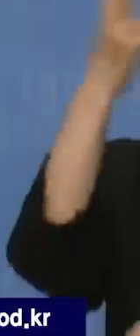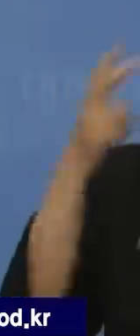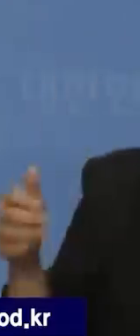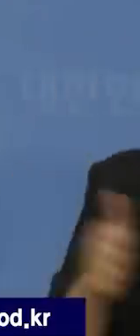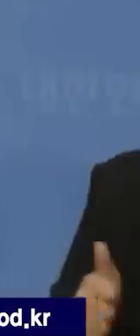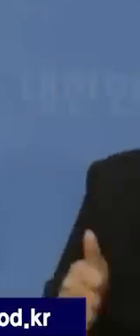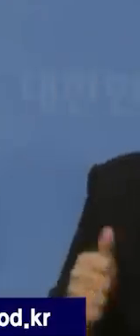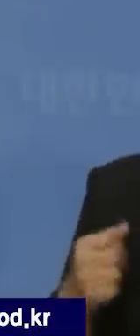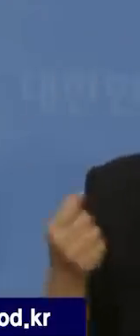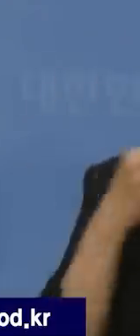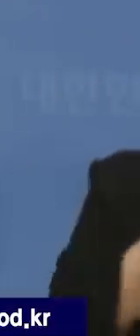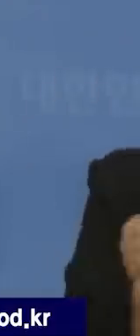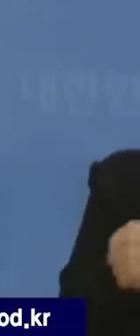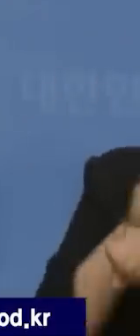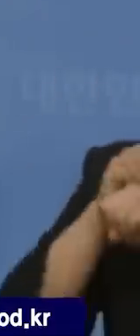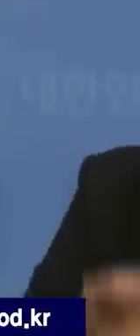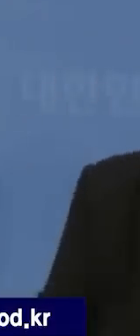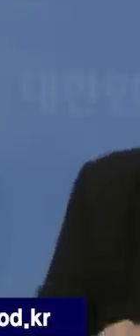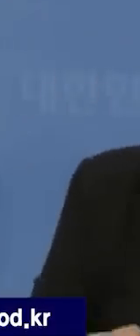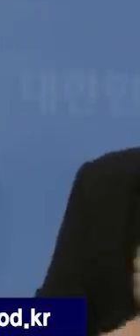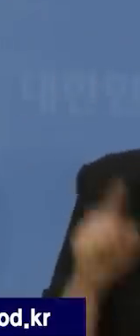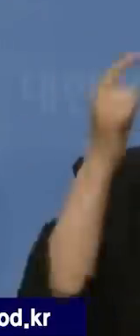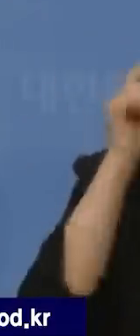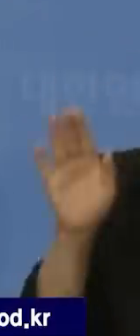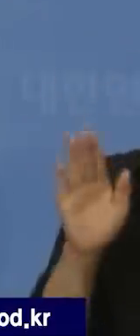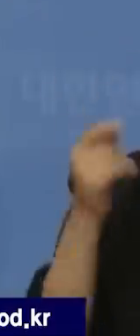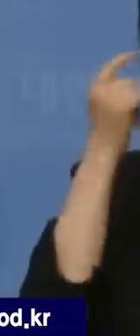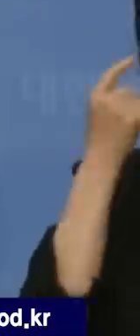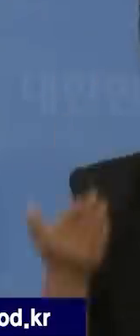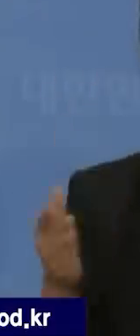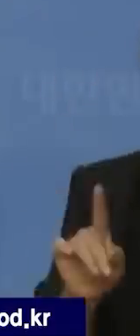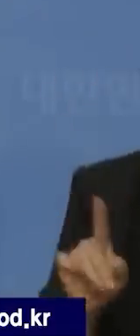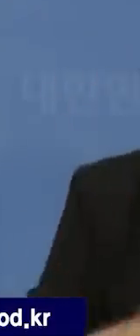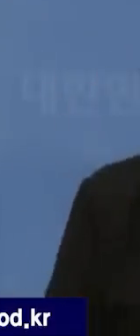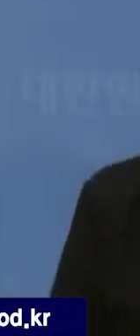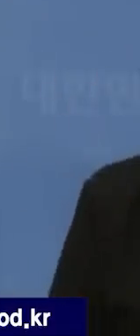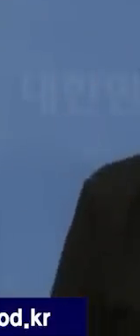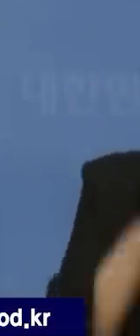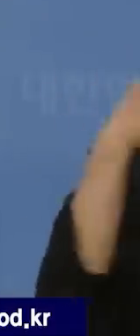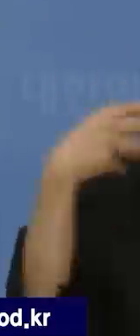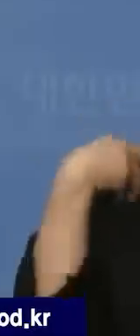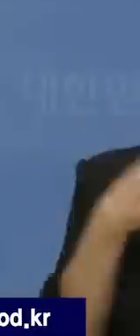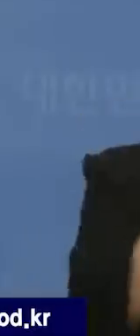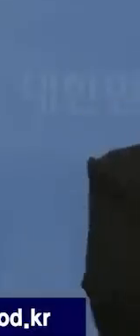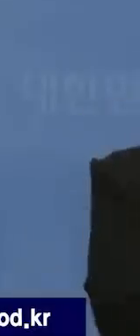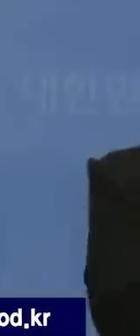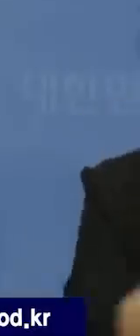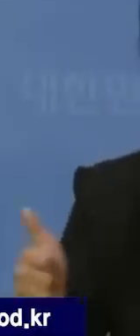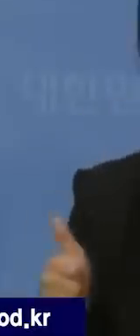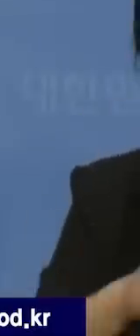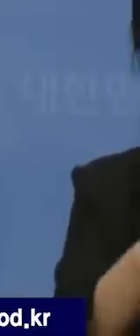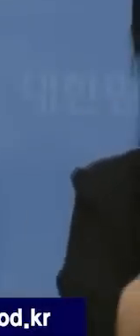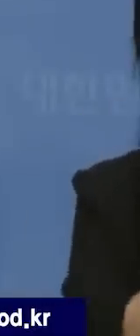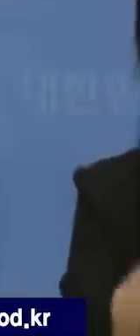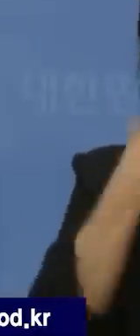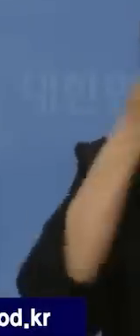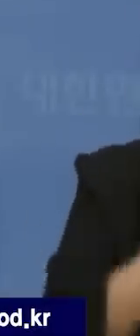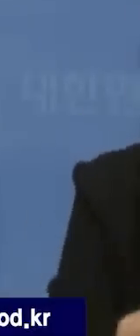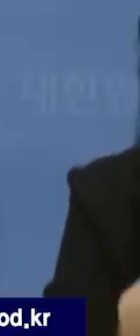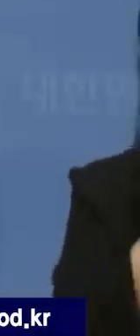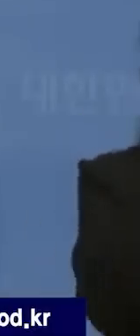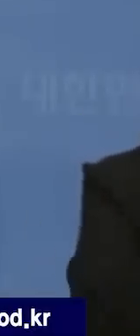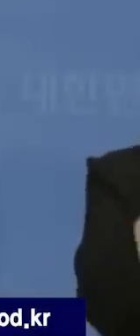말입니까? 정부 부처와 기관의 위법사항을 적발해 고발해야 할 감사원이